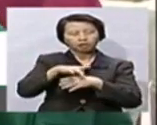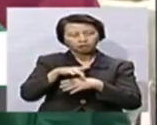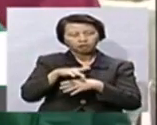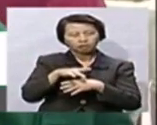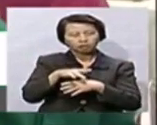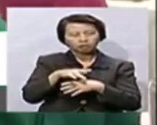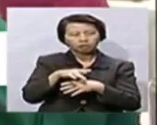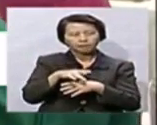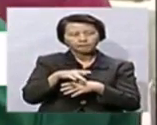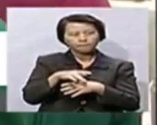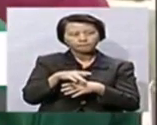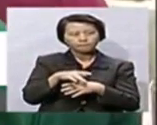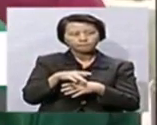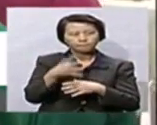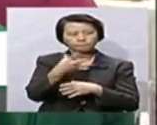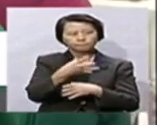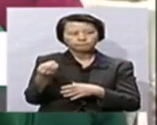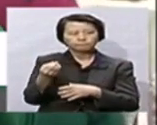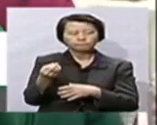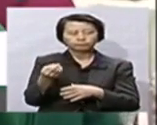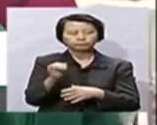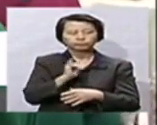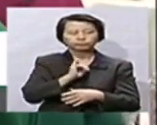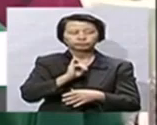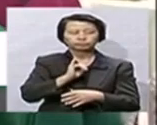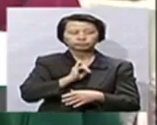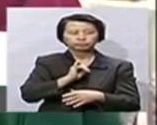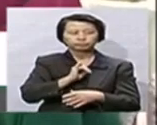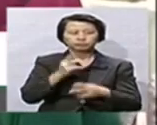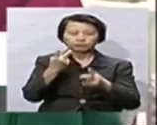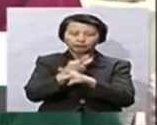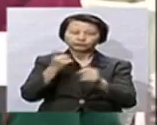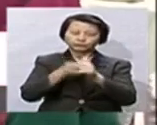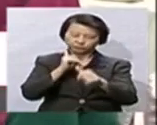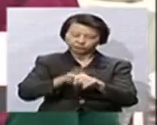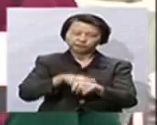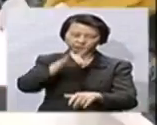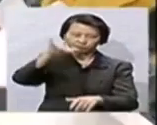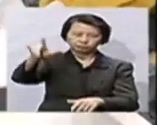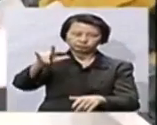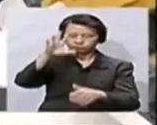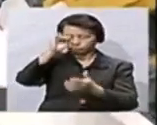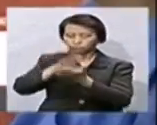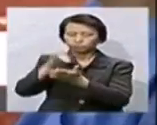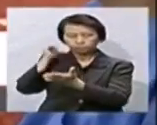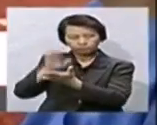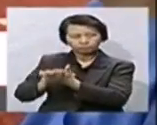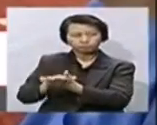Dan yang mana saya adalah kali pertama bersama isteri ya.